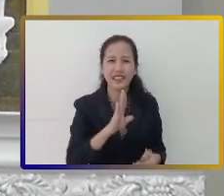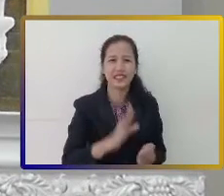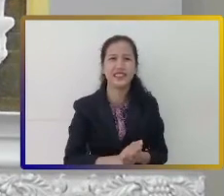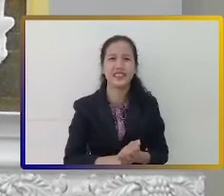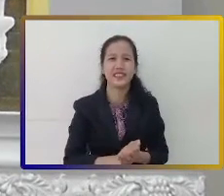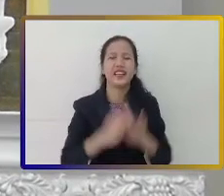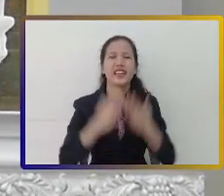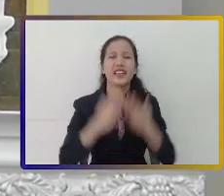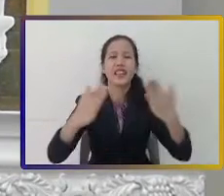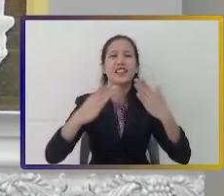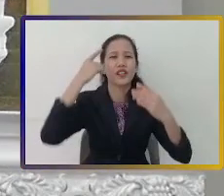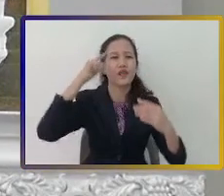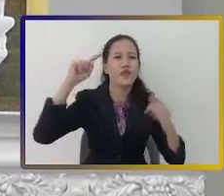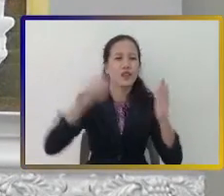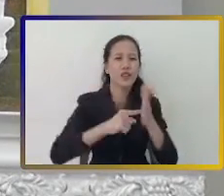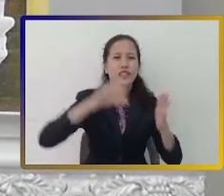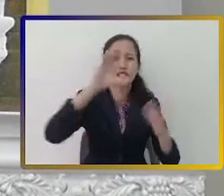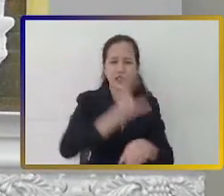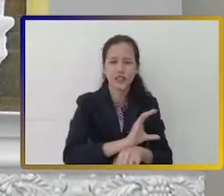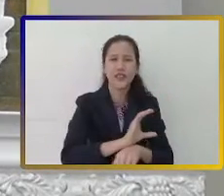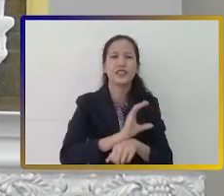Thank you for this church. Sabi nga po sa inyo,